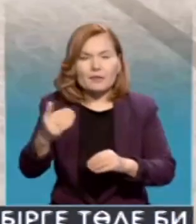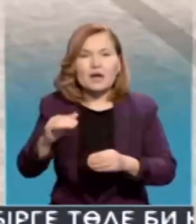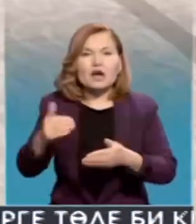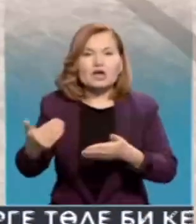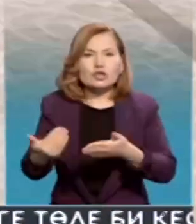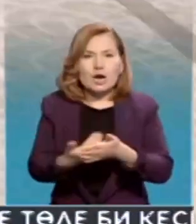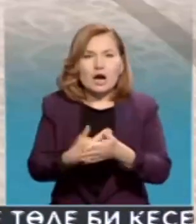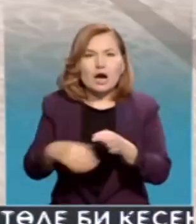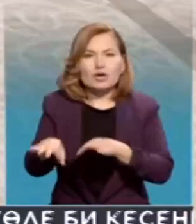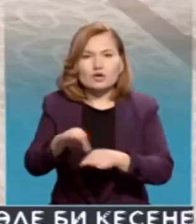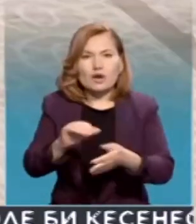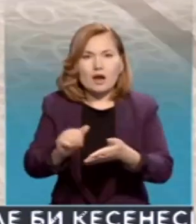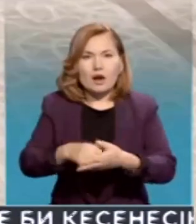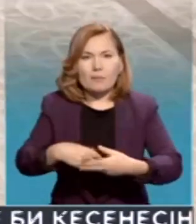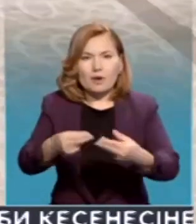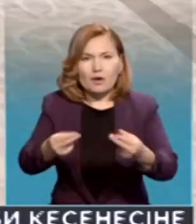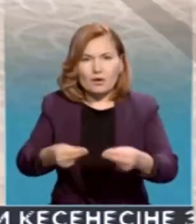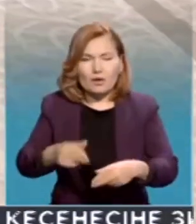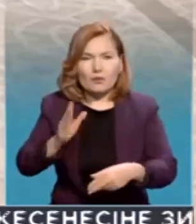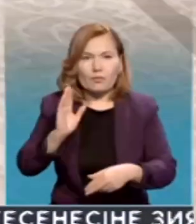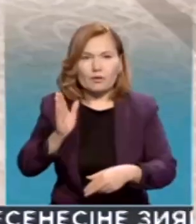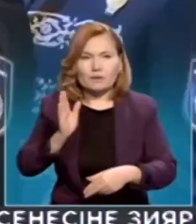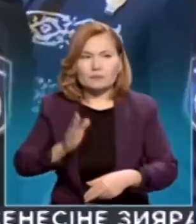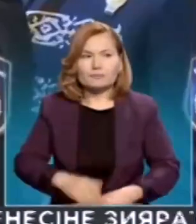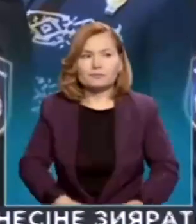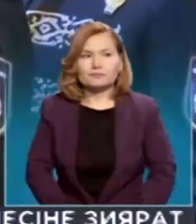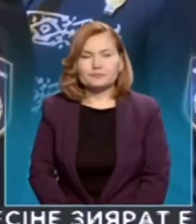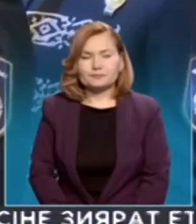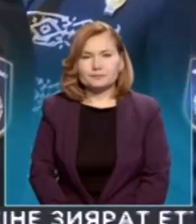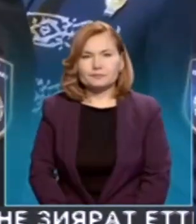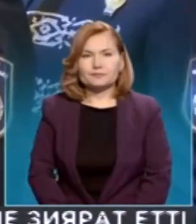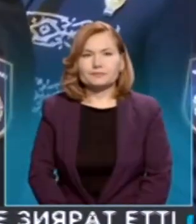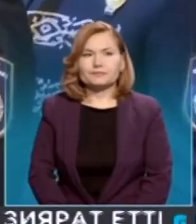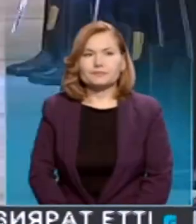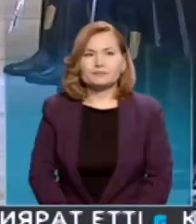жаңа жобаны іске асыру туралы келісімдер жасалуы мүмкін.